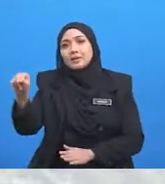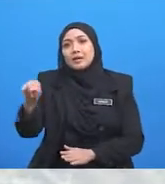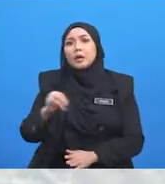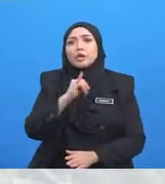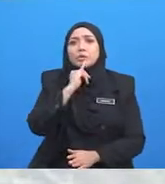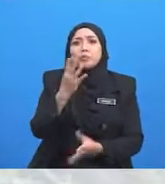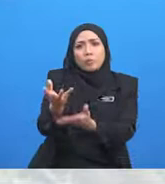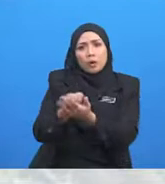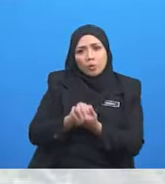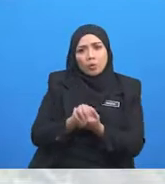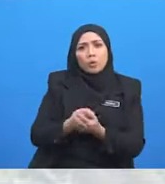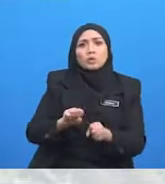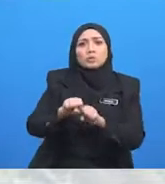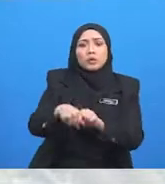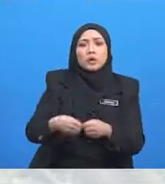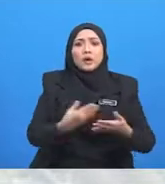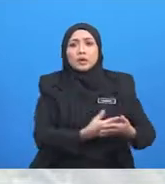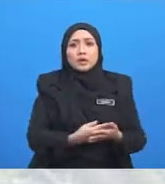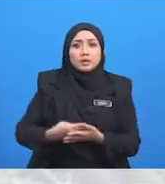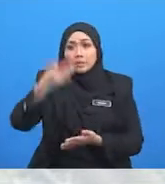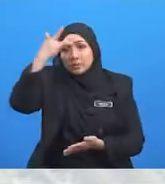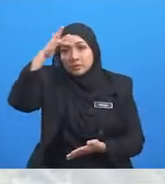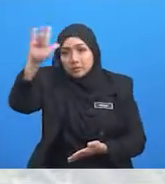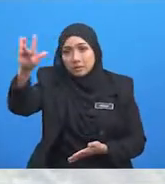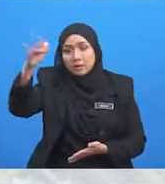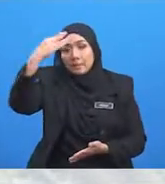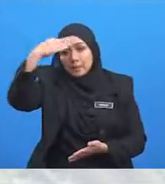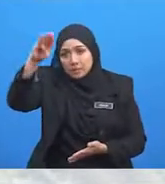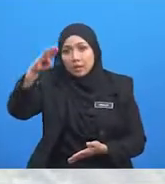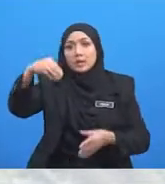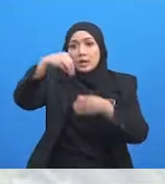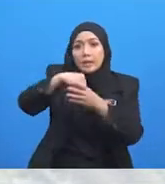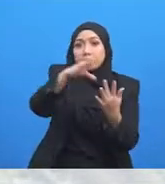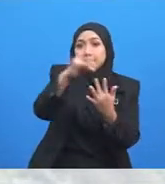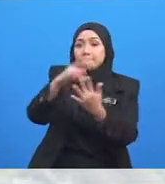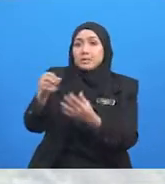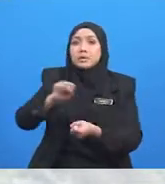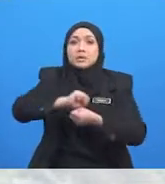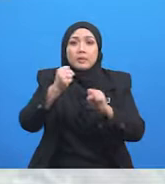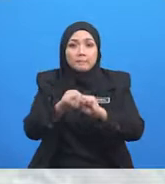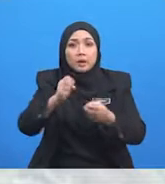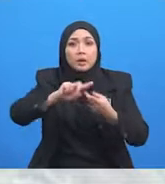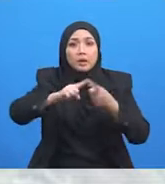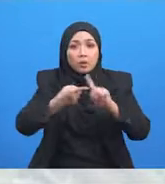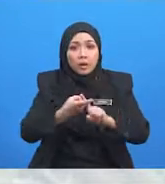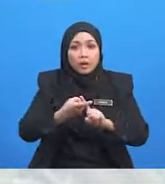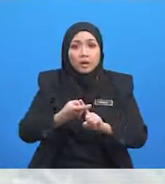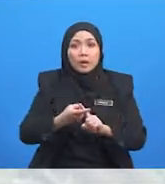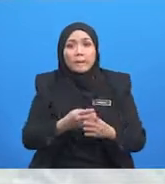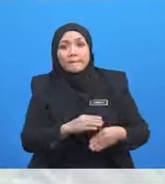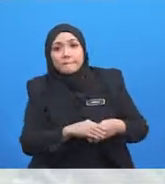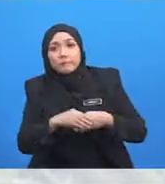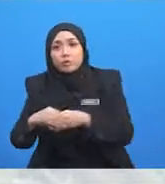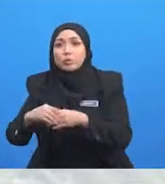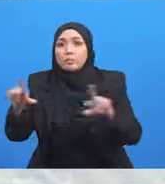agar anaknya bijak dalam memilih sahabat yang dapat mendorongnya melakukan